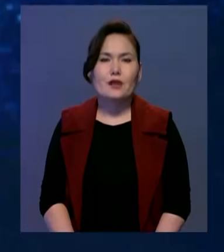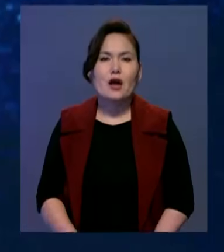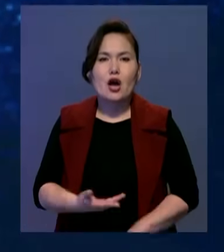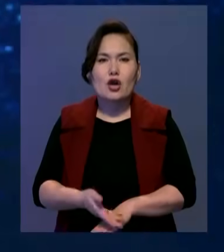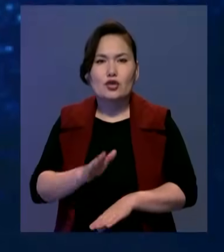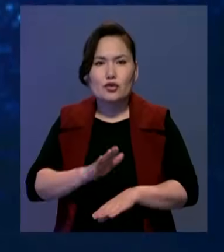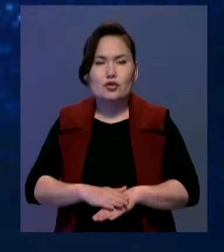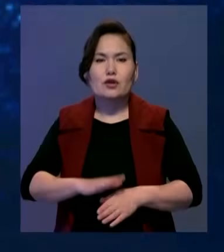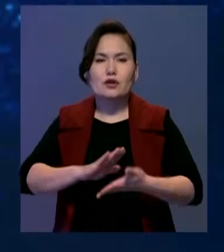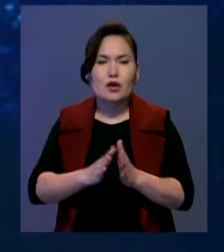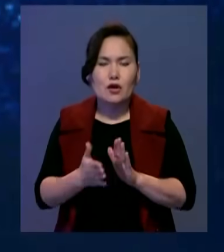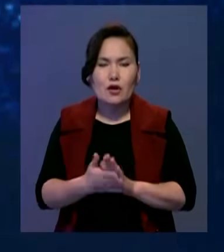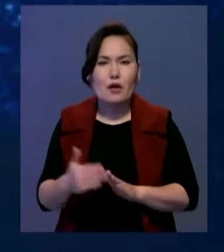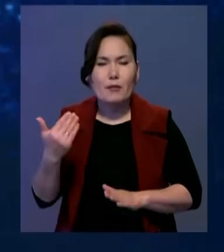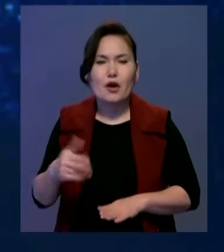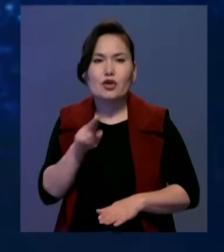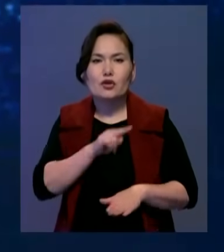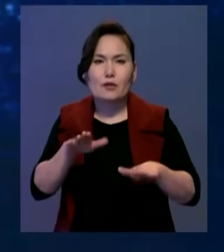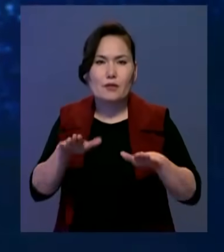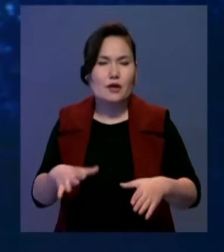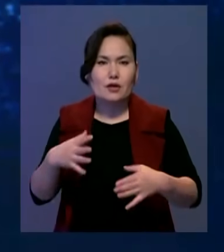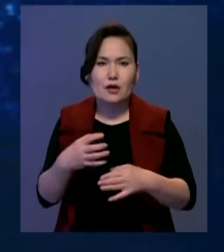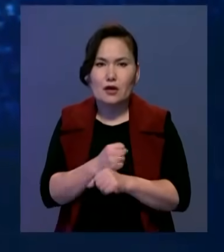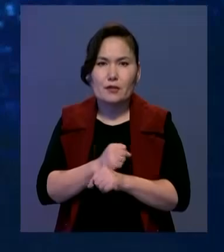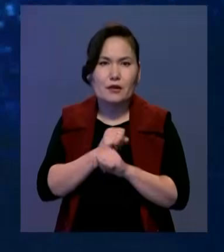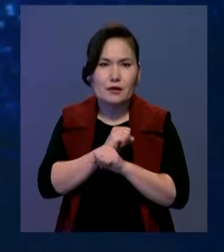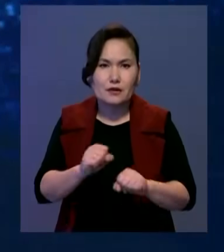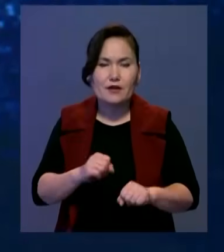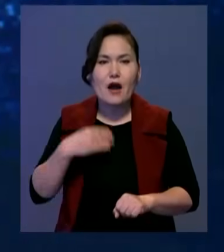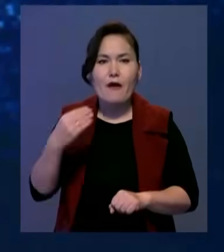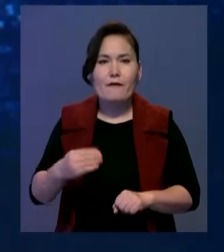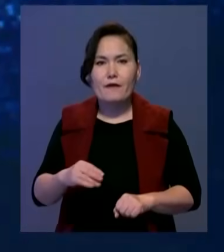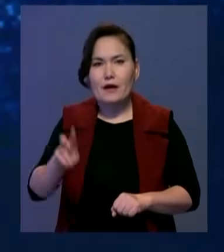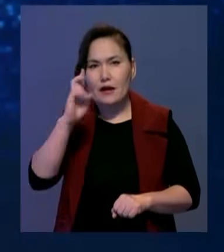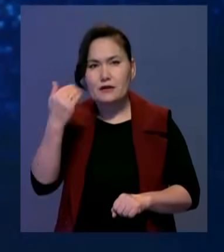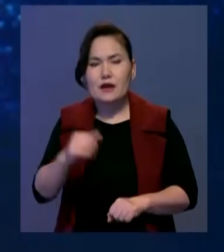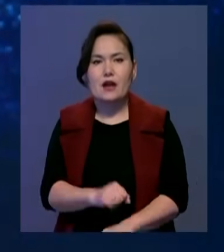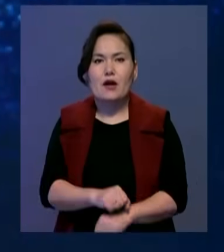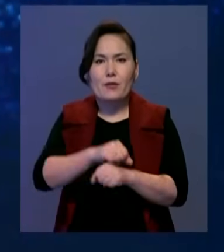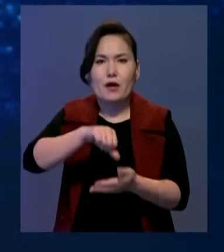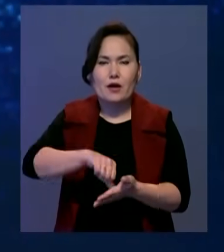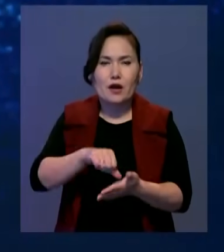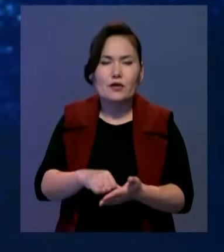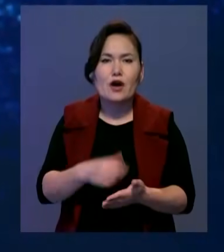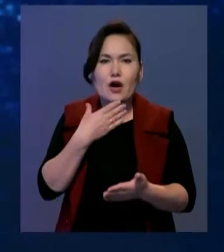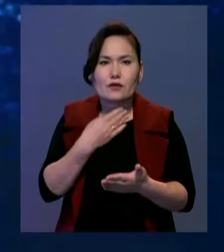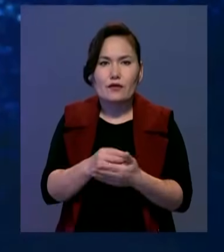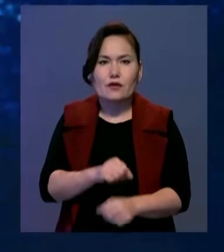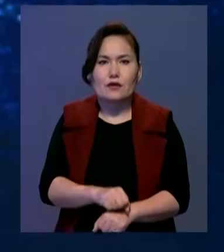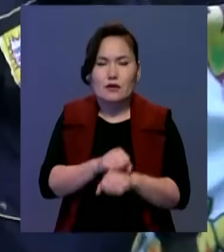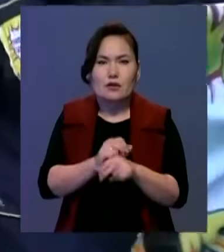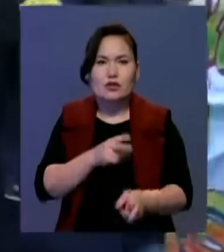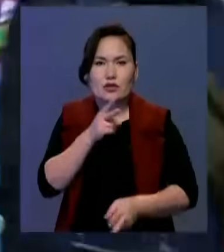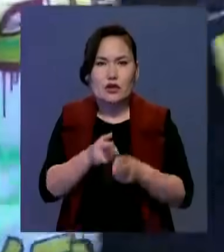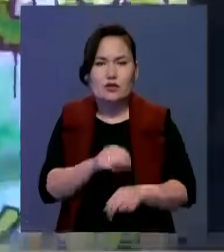Төтенше жағдай кезінде жұмыс орындарын қысқартуға жол берілмеуі керек. Францияда ереуілге шыққан тұрғындар өз наразылығын осылай білдірді.